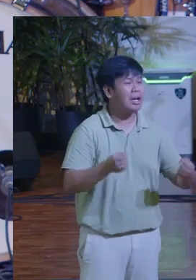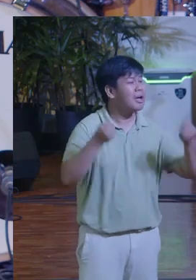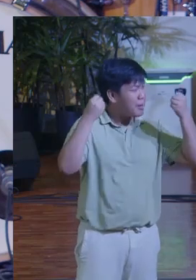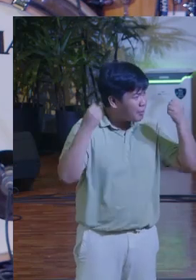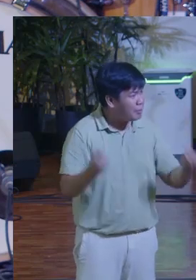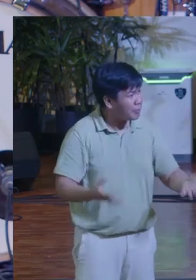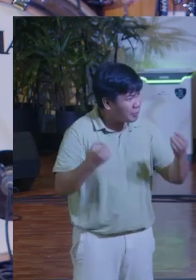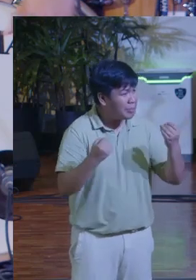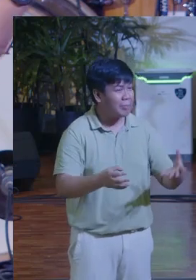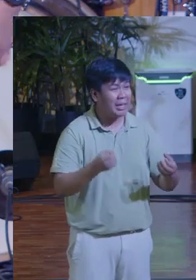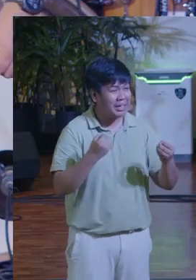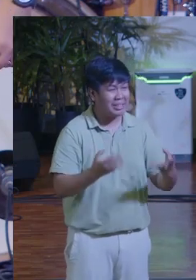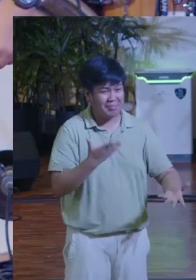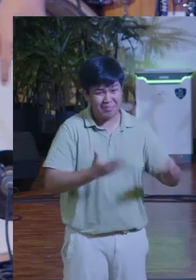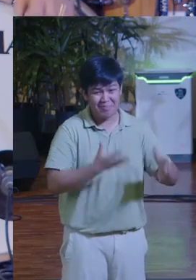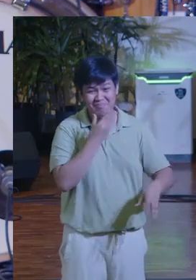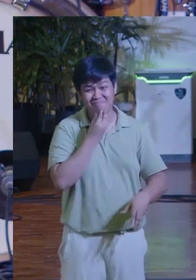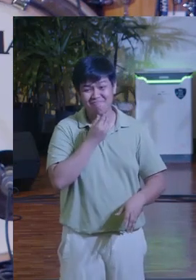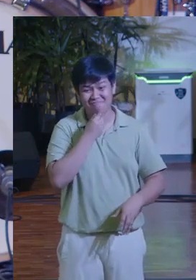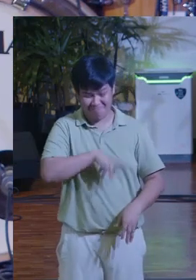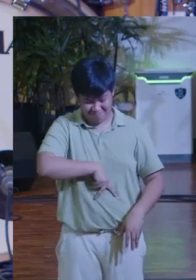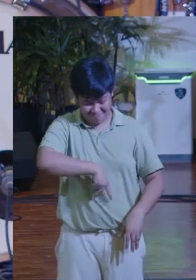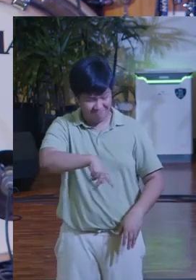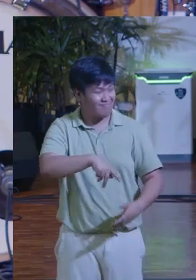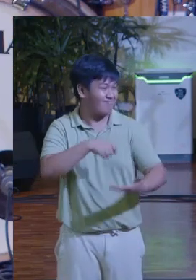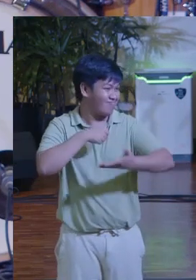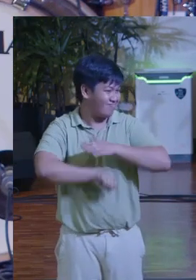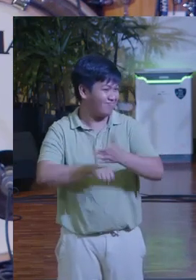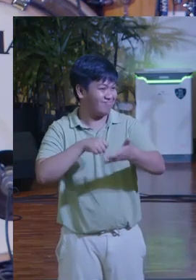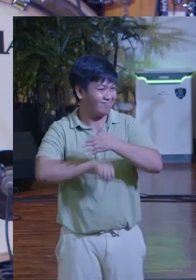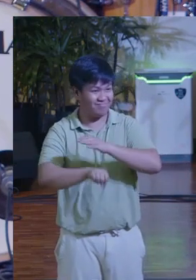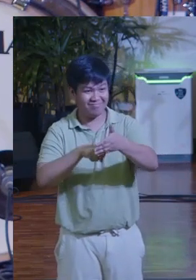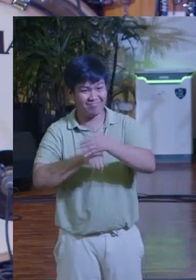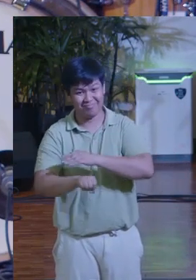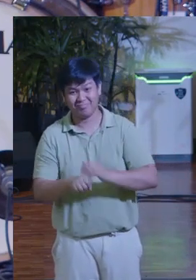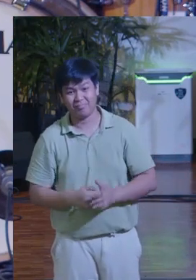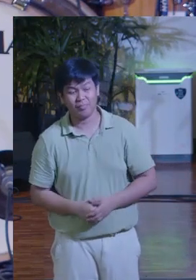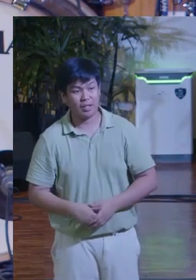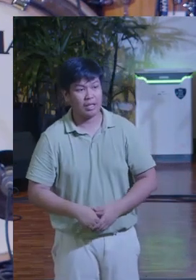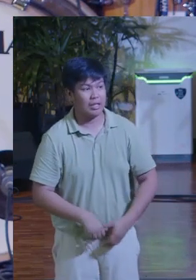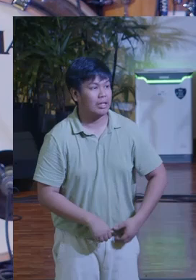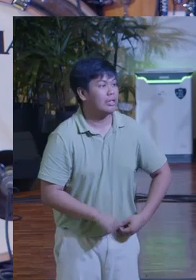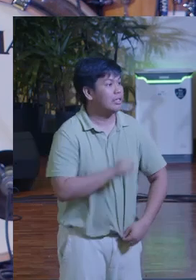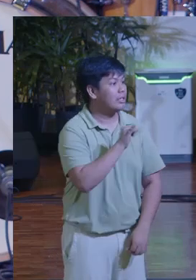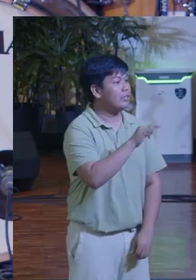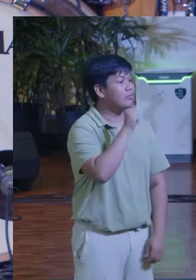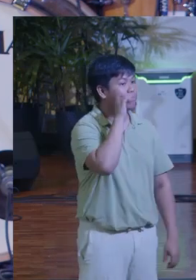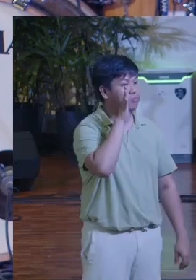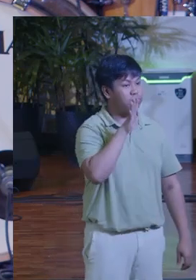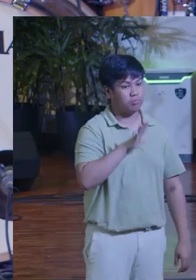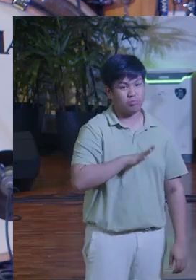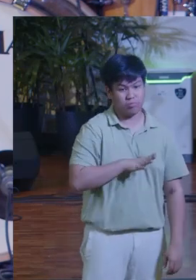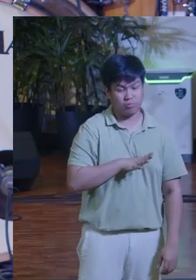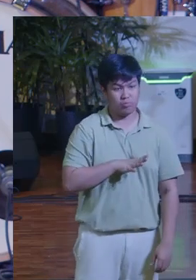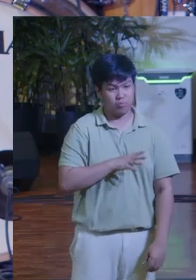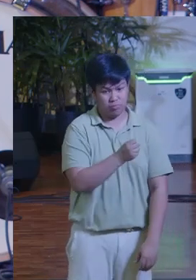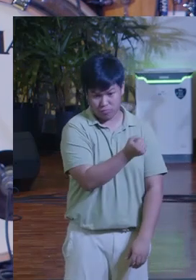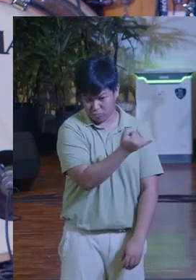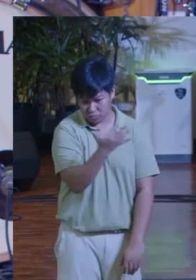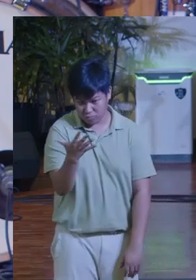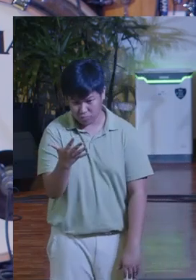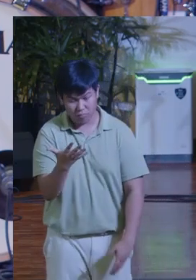na Hebrew wives, dahil ang bilang nila at this point, babae lamang, siguro